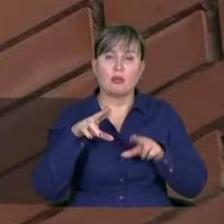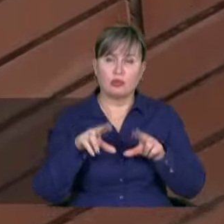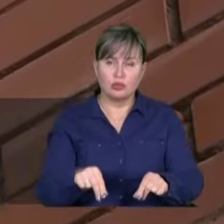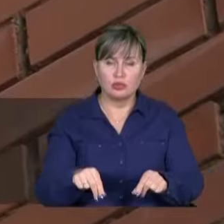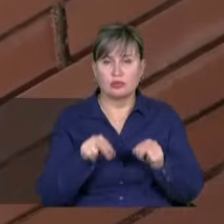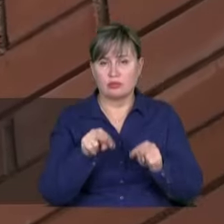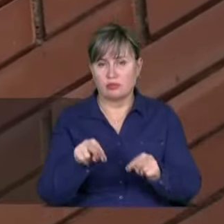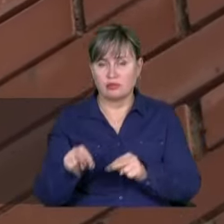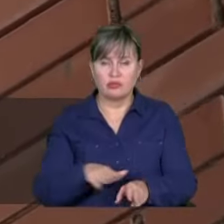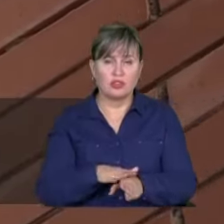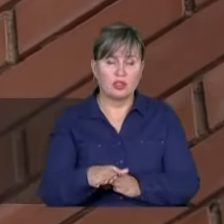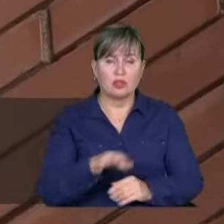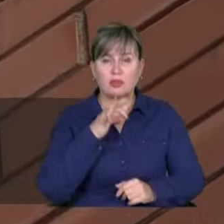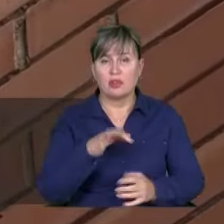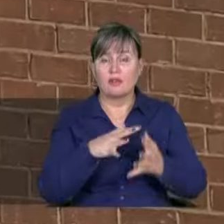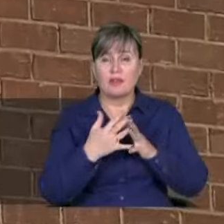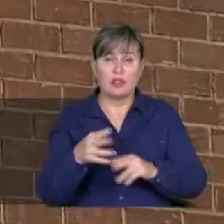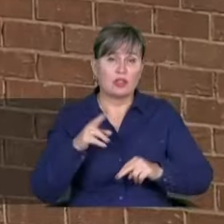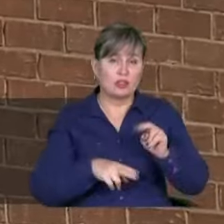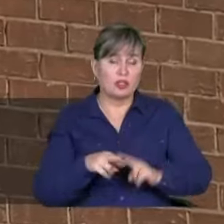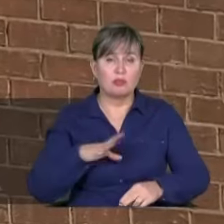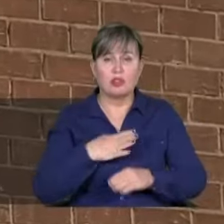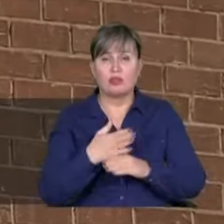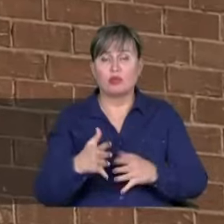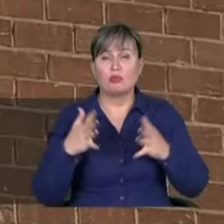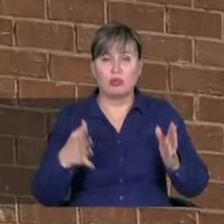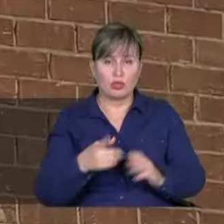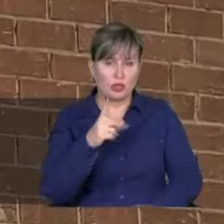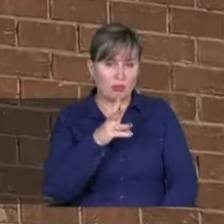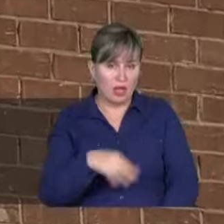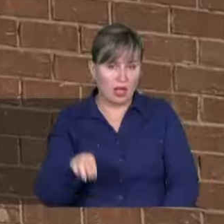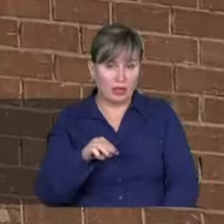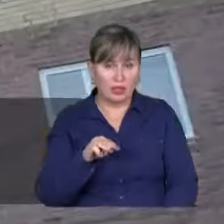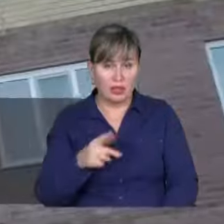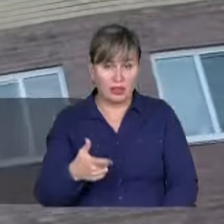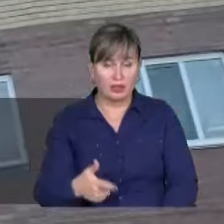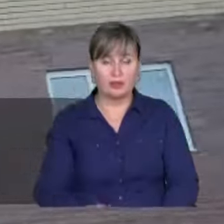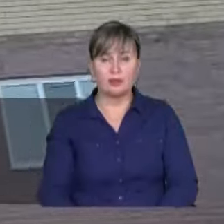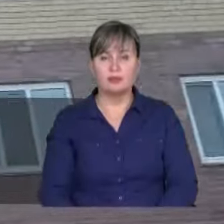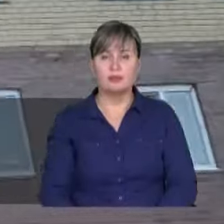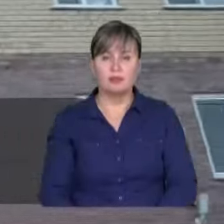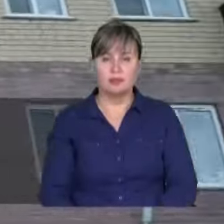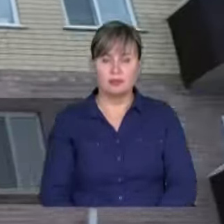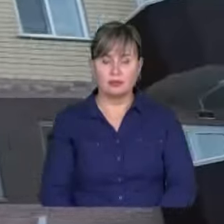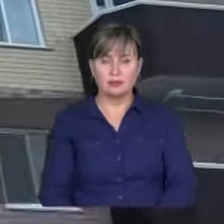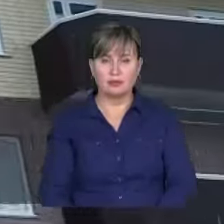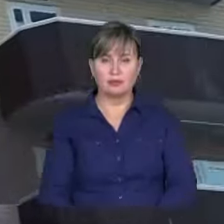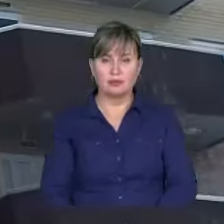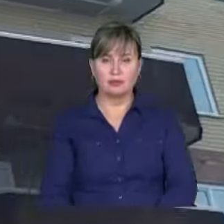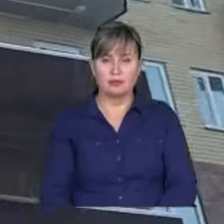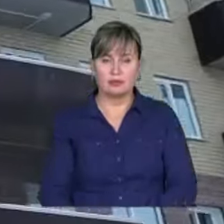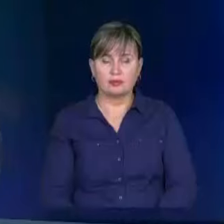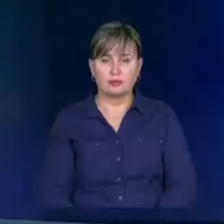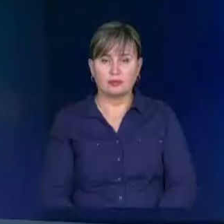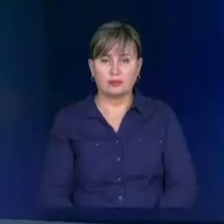работу подрядчика. Отметим, всего на строительство дома было выделено больше 1 000 000 000 тенге. Нургуль Алина, Зматюлбар, телеканал Алматы, Северо-Казахстанская